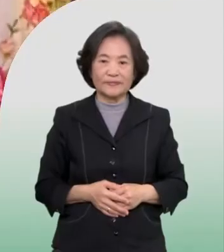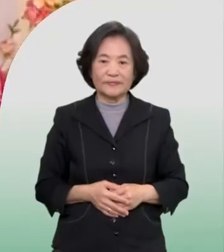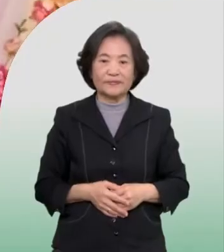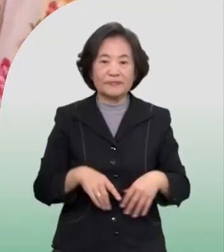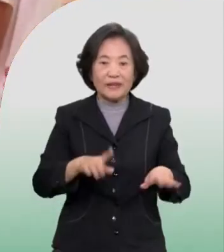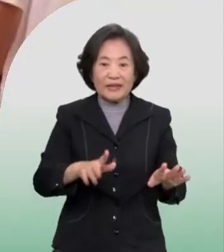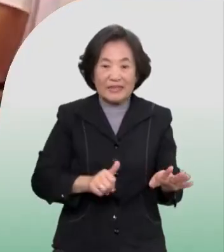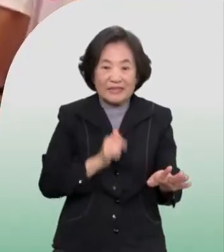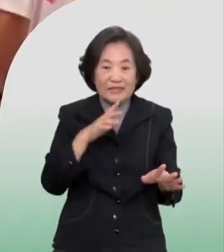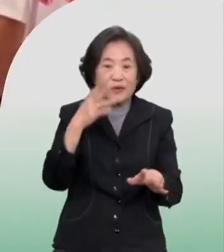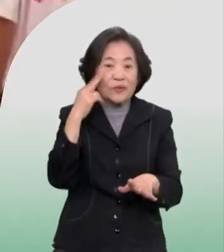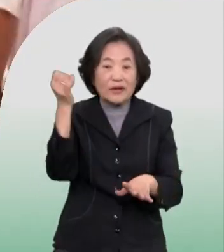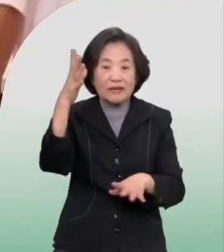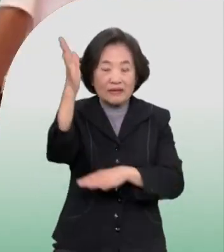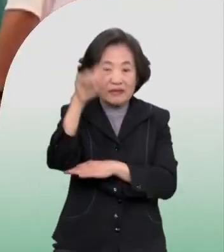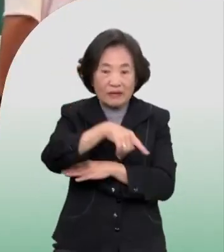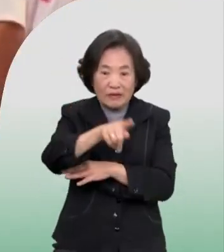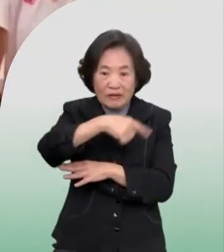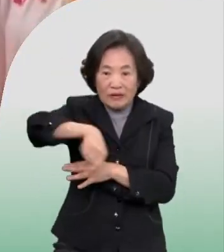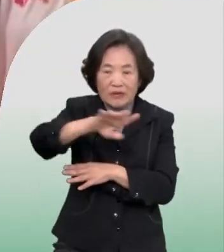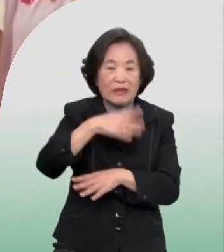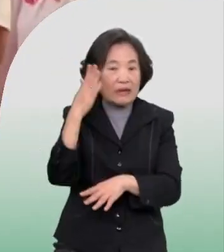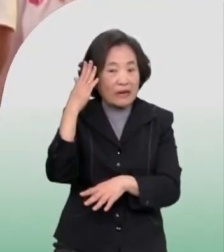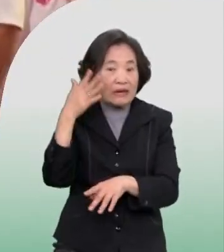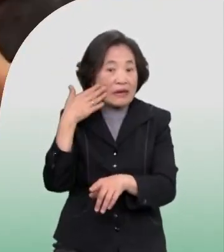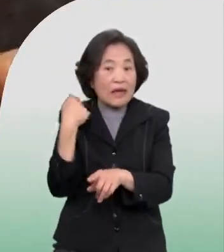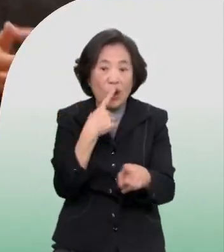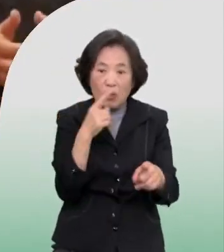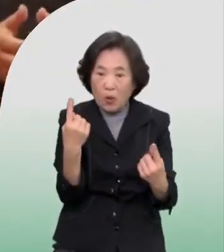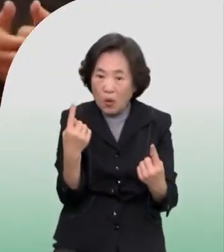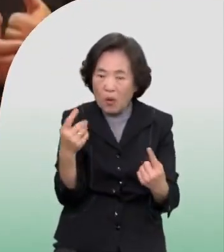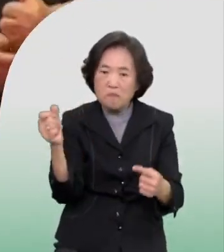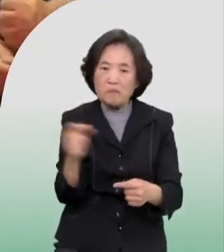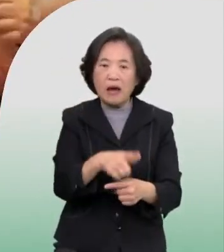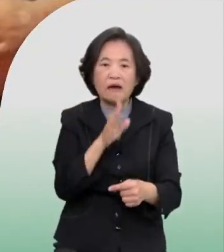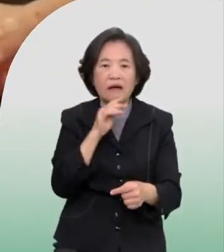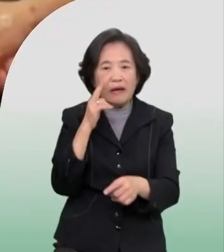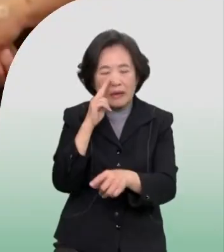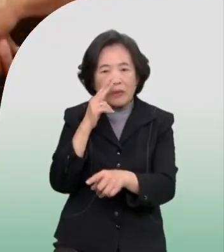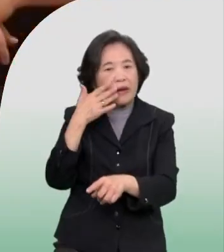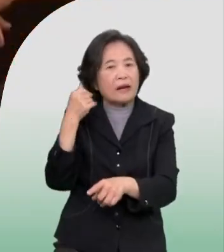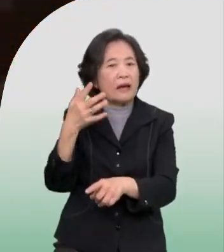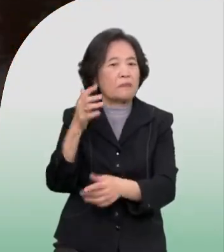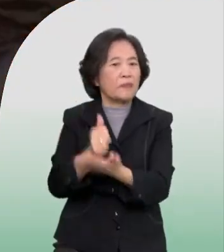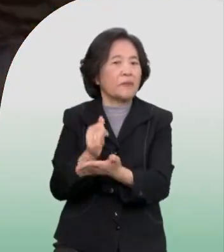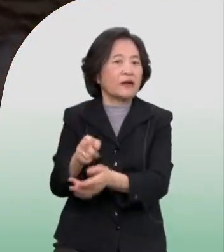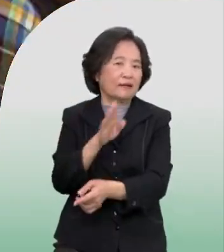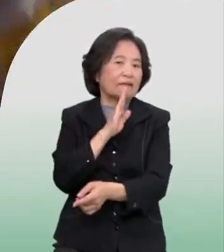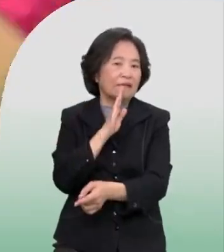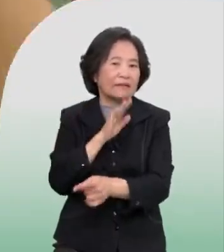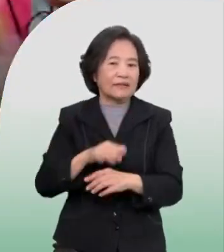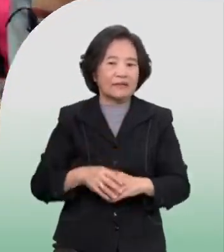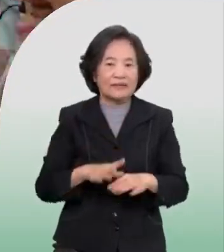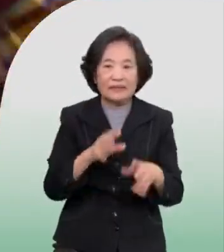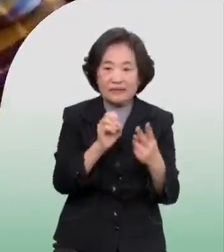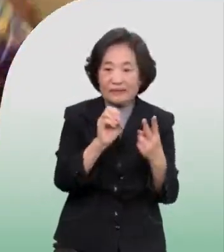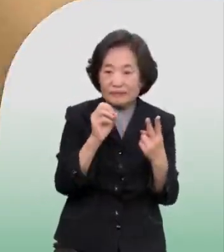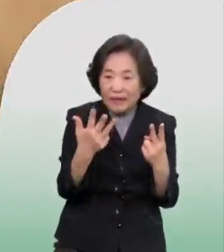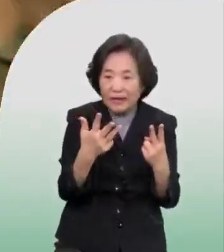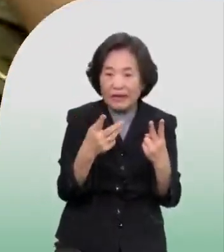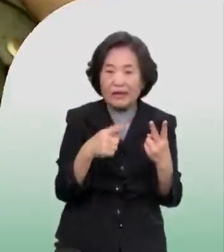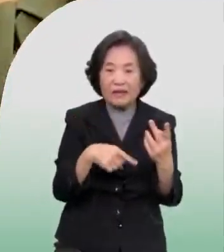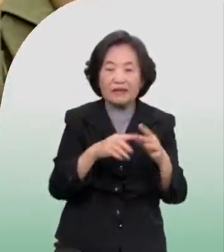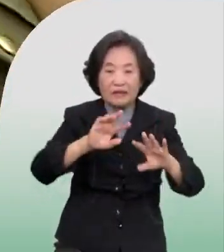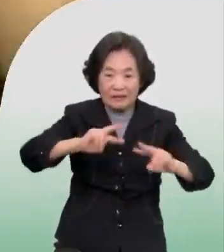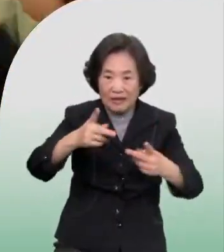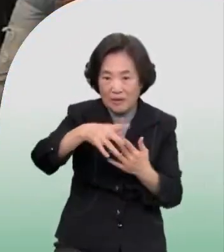其实花莲近期版图冲起蓝碧绿台，本应困着泛蓝青秧界贴票器。从2008年